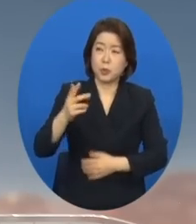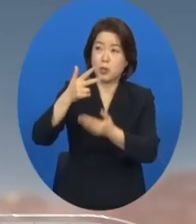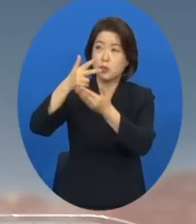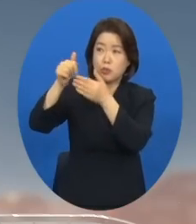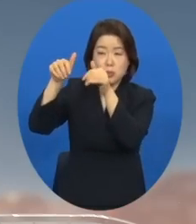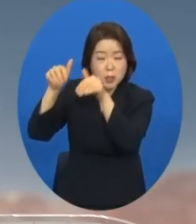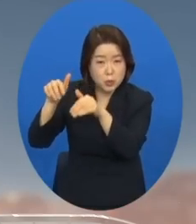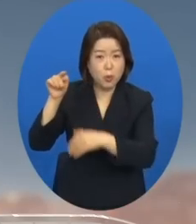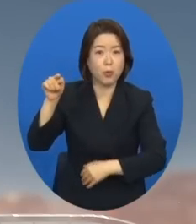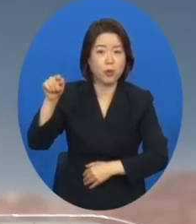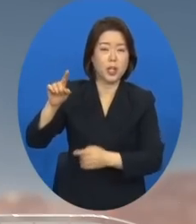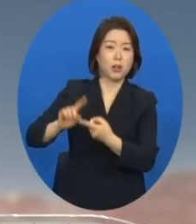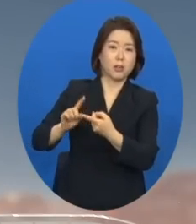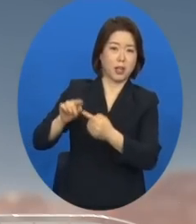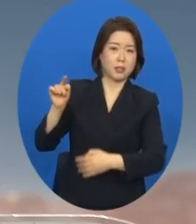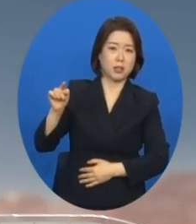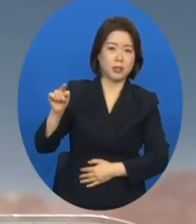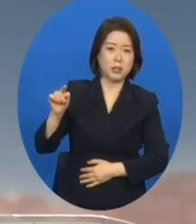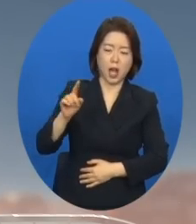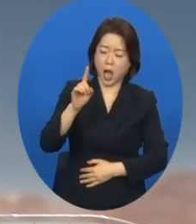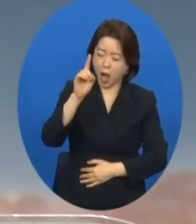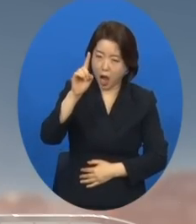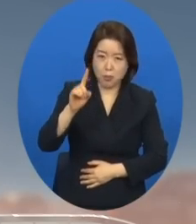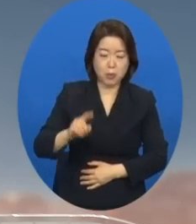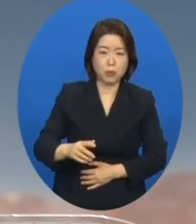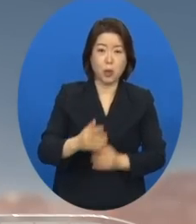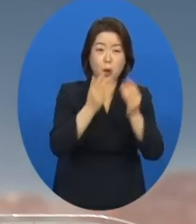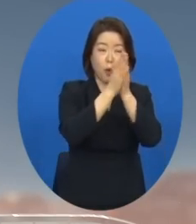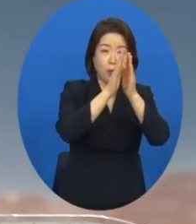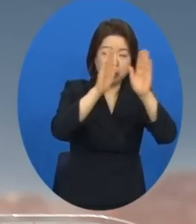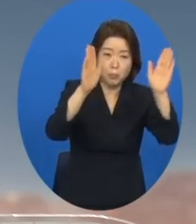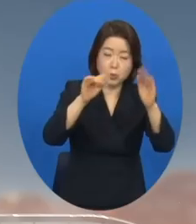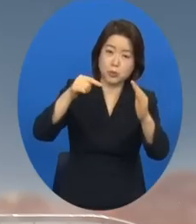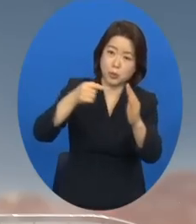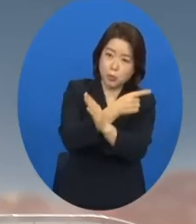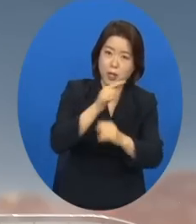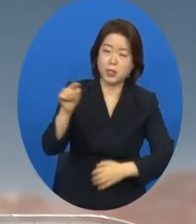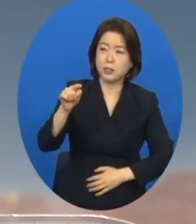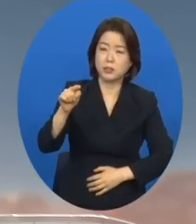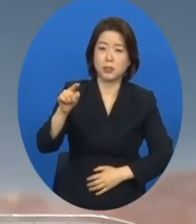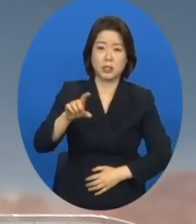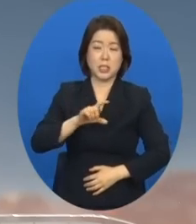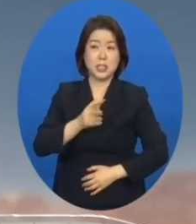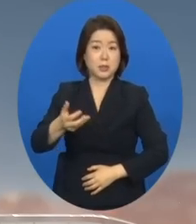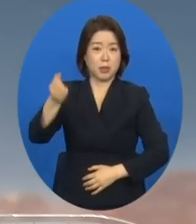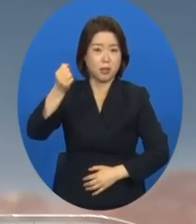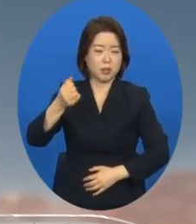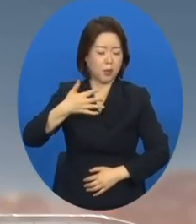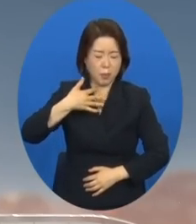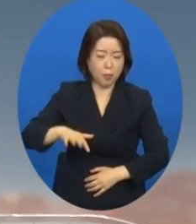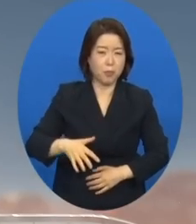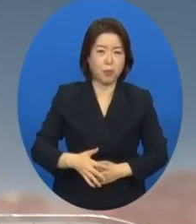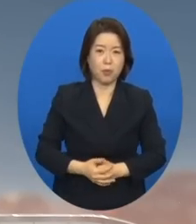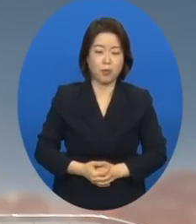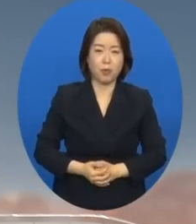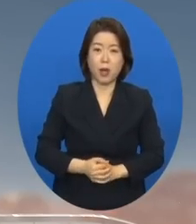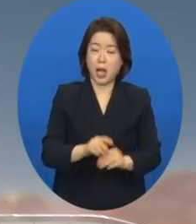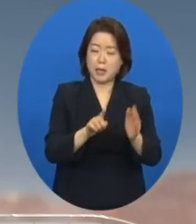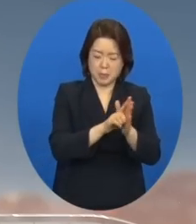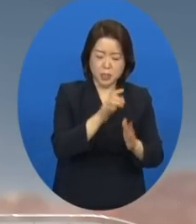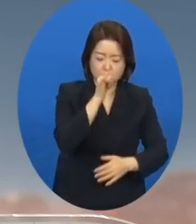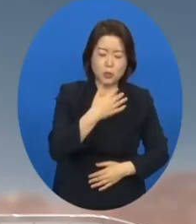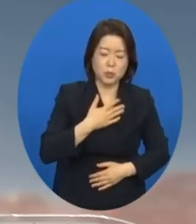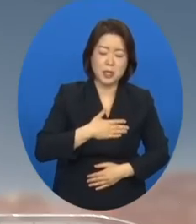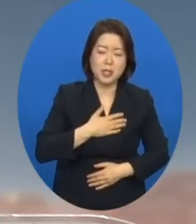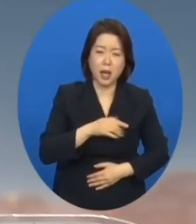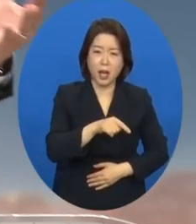정이었냐라는이 부분에 있어서는 아직 한 번도 모세 외에는 그런 타이틀을 가진 사람이 없었습니다 그러니까 믿음은 있긴